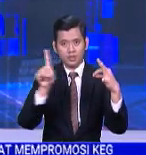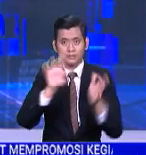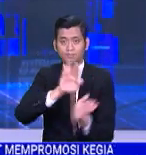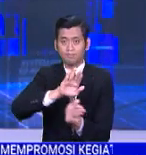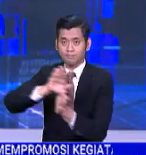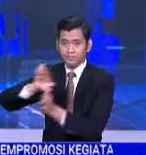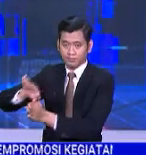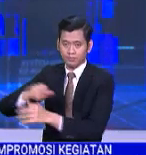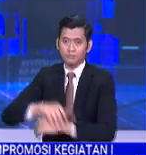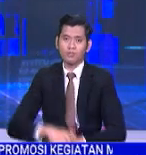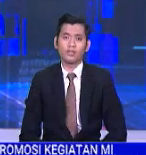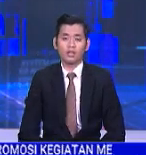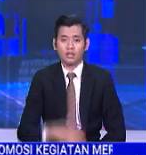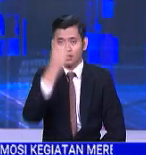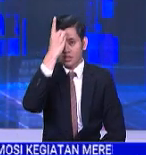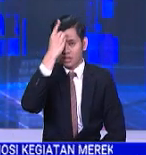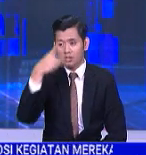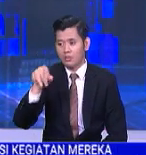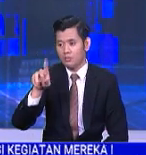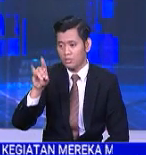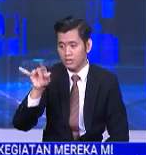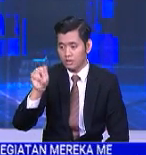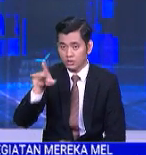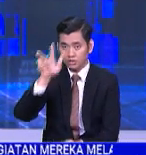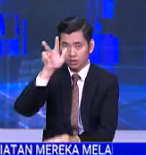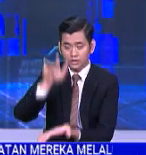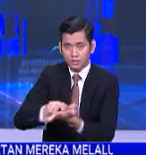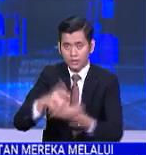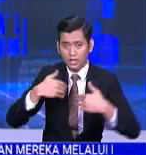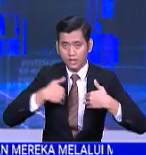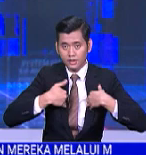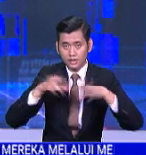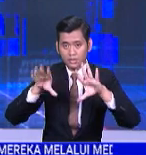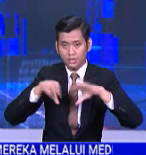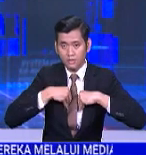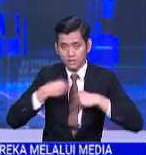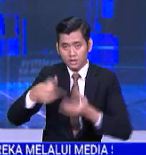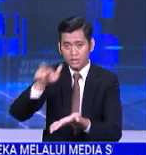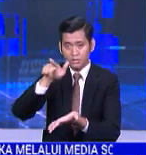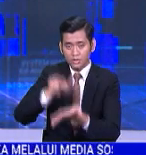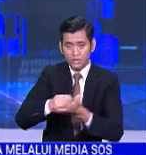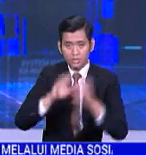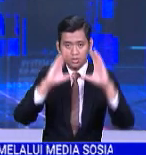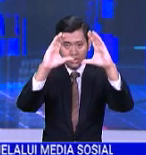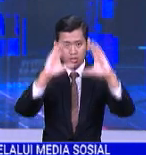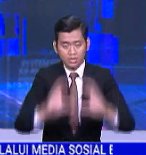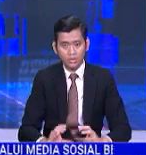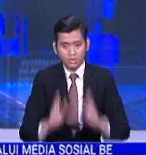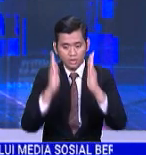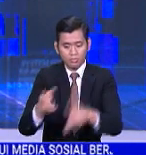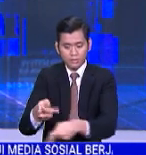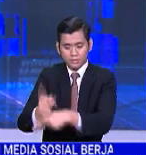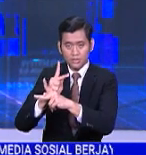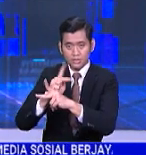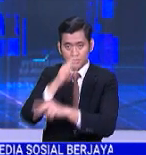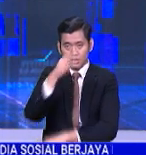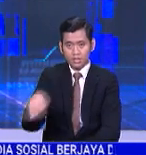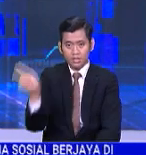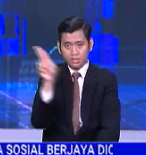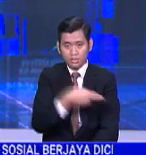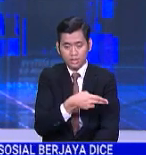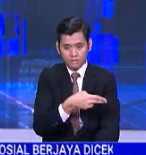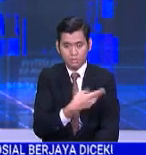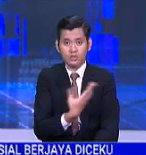Dan dalam pada itu, Dato' Kamarudin mengesahkan ada menerima laporan mengenai taktik Ah Long yang menggodam data peribadi